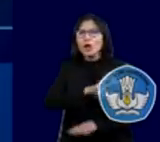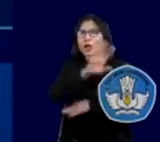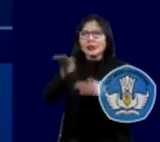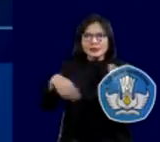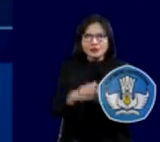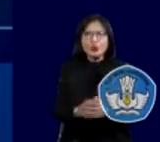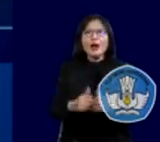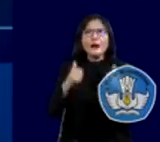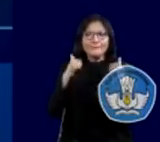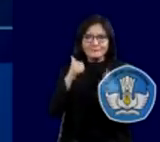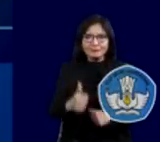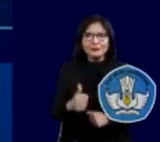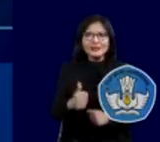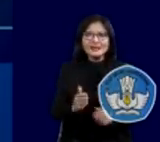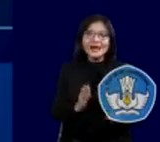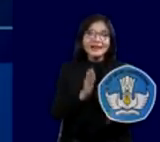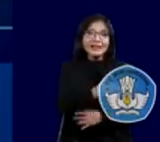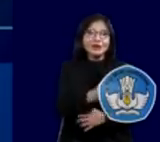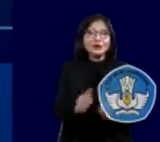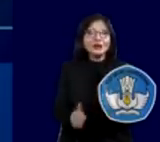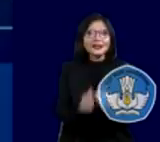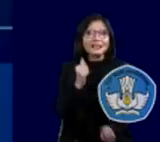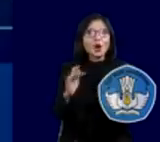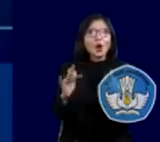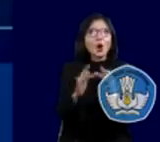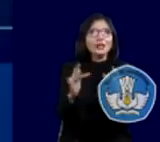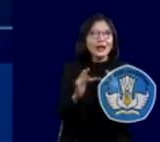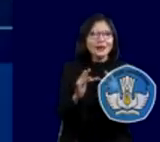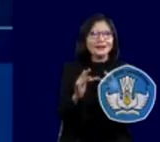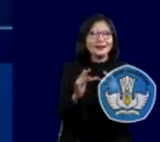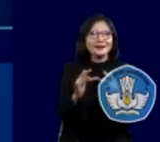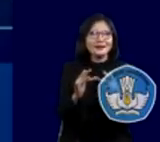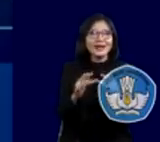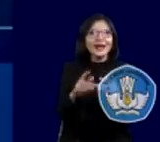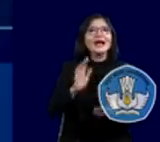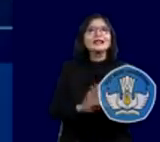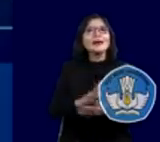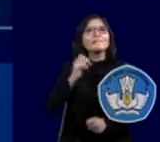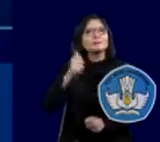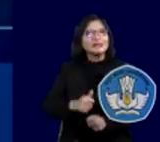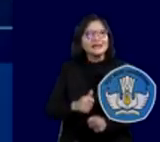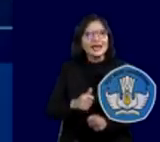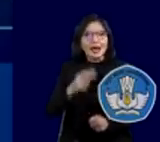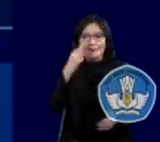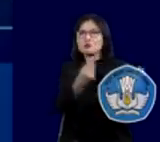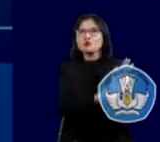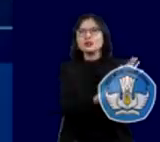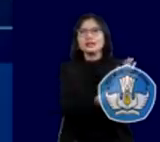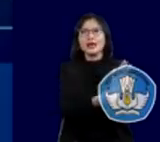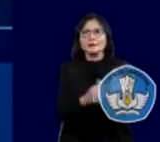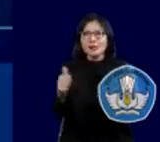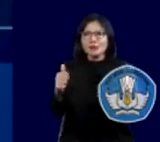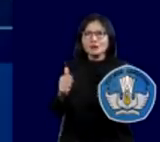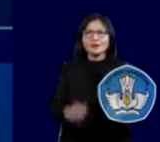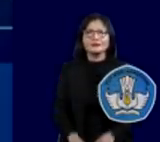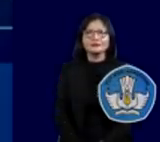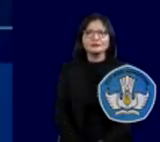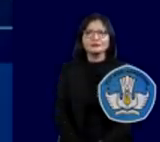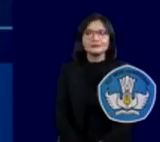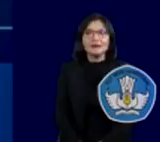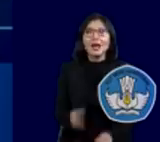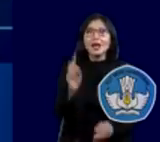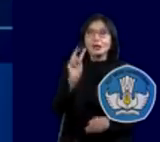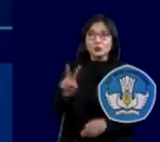akan bisa mengikuti tes online tersebut dan bisa membuktikan kelayakannya. Yang kedua,